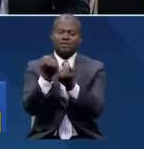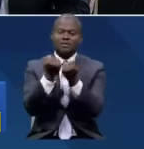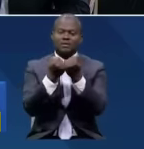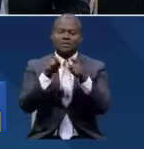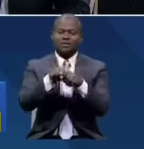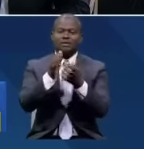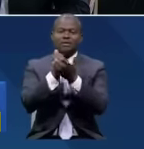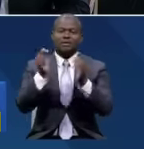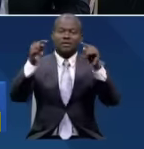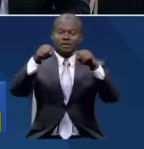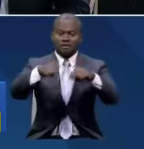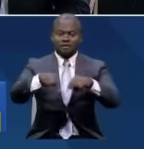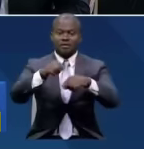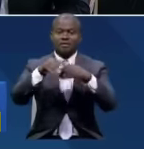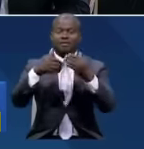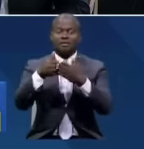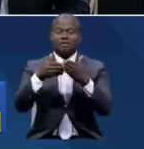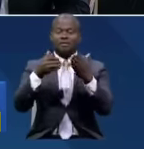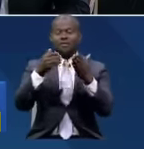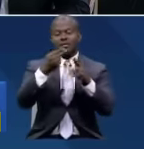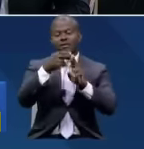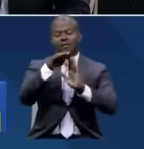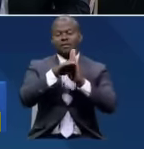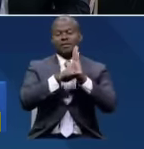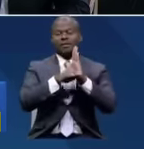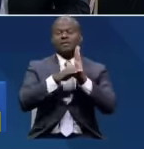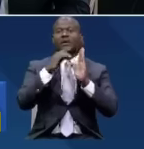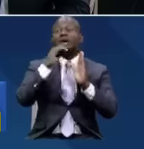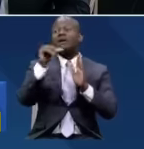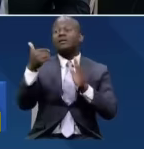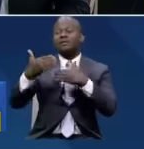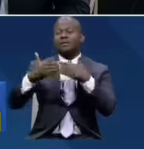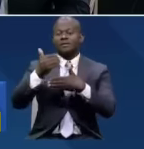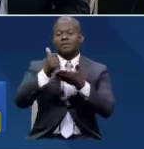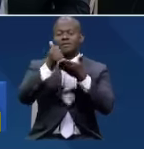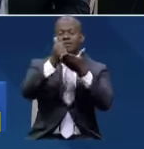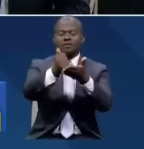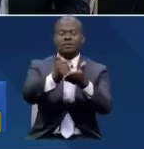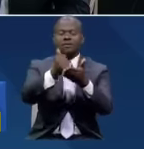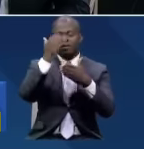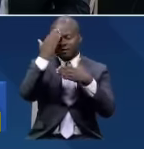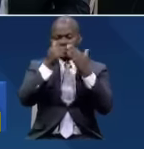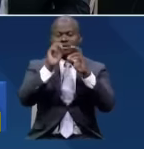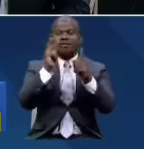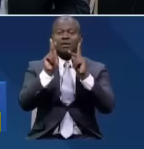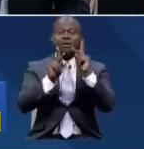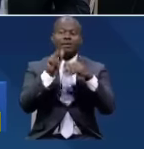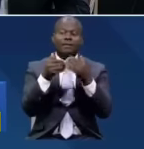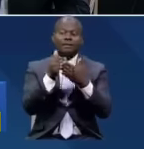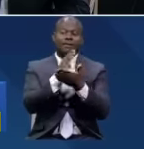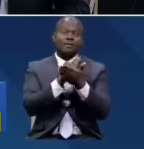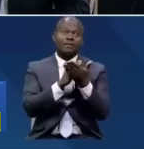Kuri inshuro ya 29 yo kwibohora muri aka kagari ka Muhira, ntabwo twabura gushima Muzehe wadufashije,